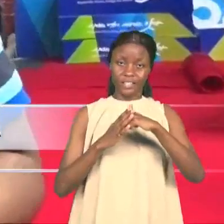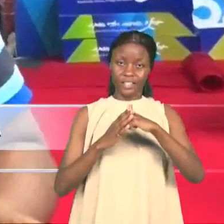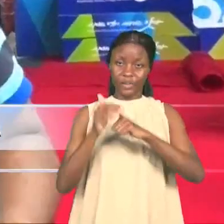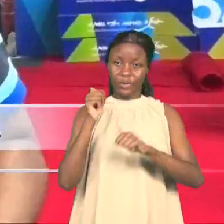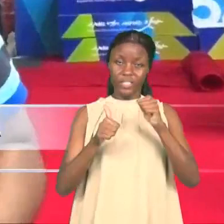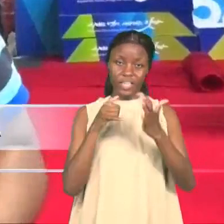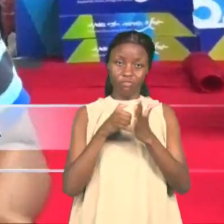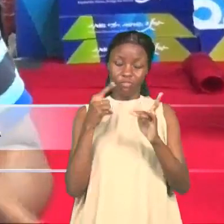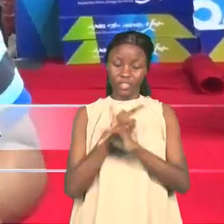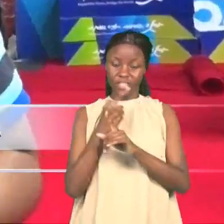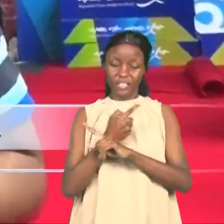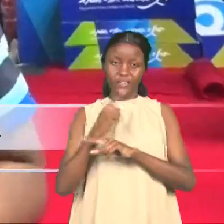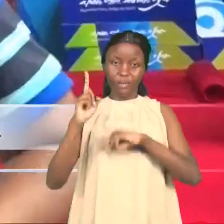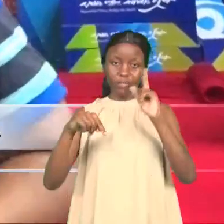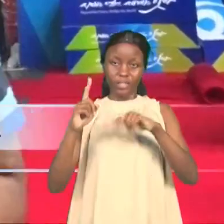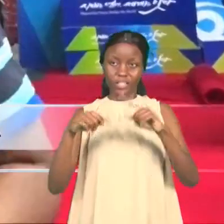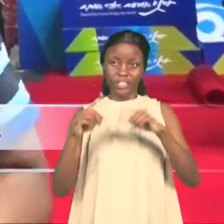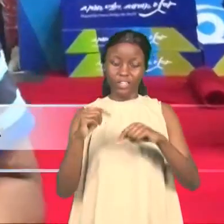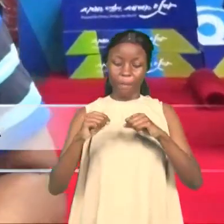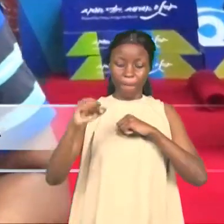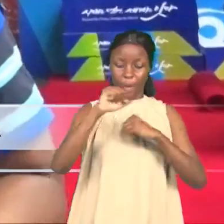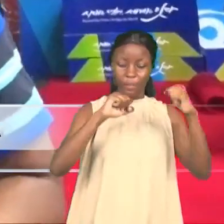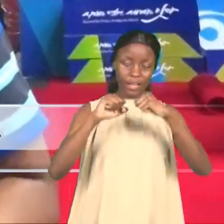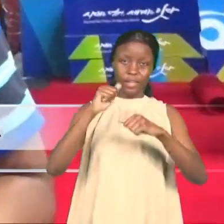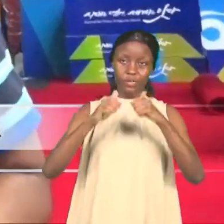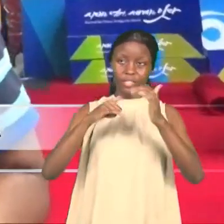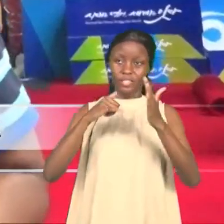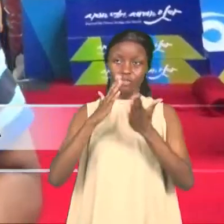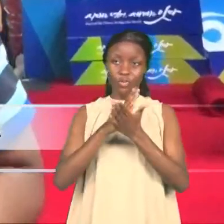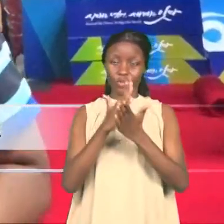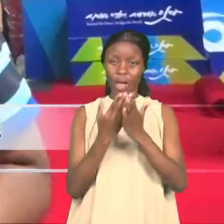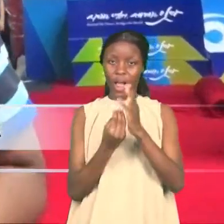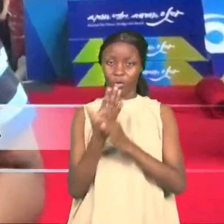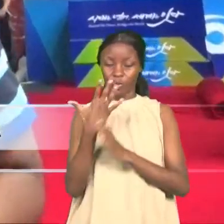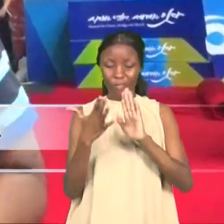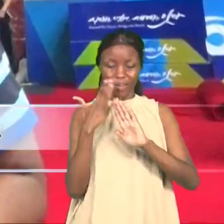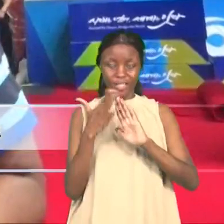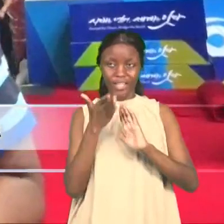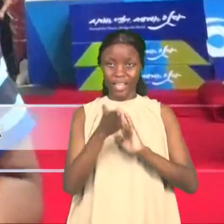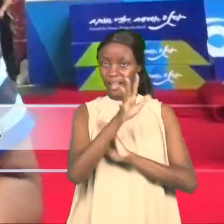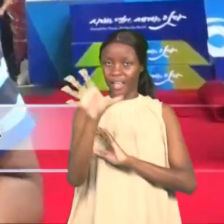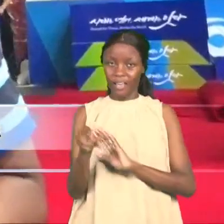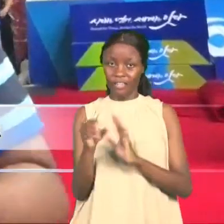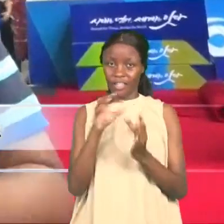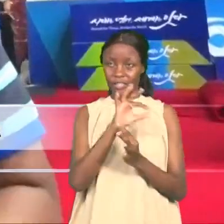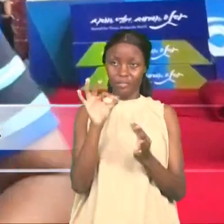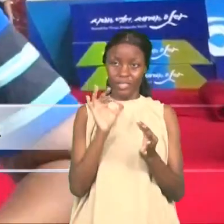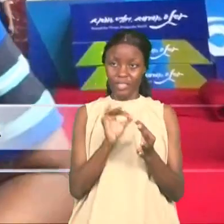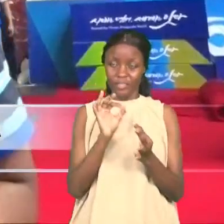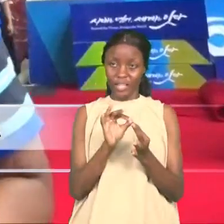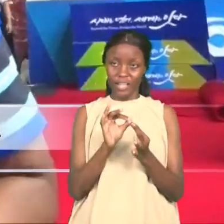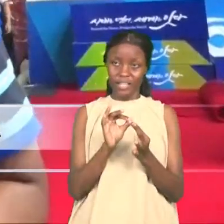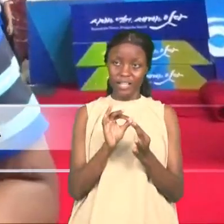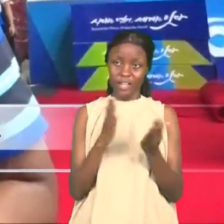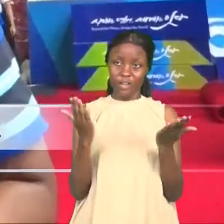anajumuisha michezo mbalimbali ikiwemo Tong Ilmudo, mchezo ambao bila shaka unazidi kukua kwa kasi mno barani Afrika, hasa ikiwa kitovu